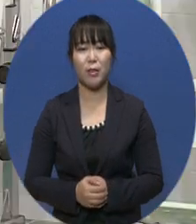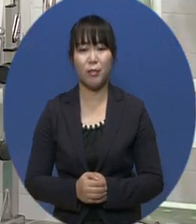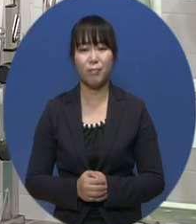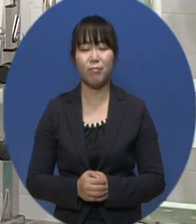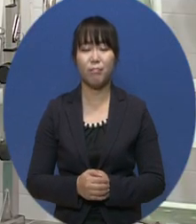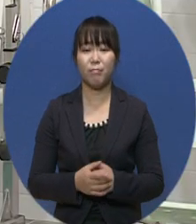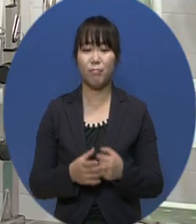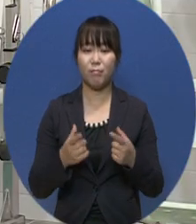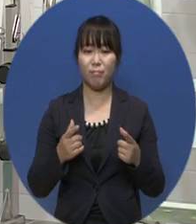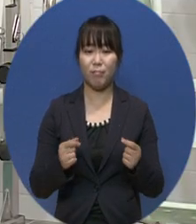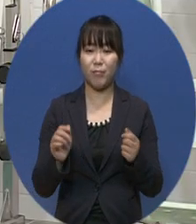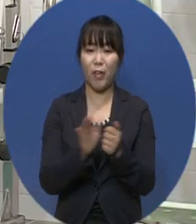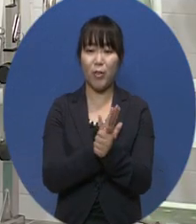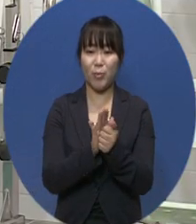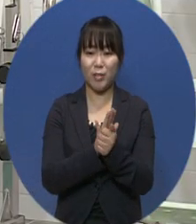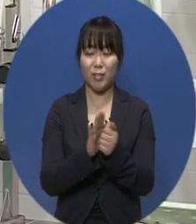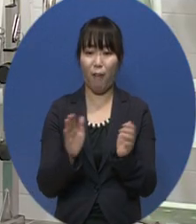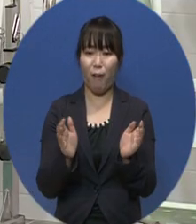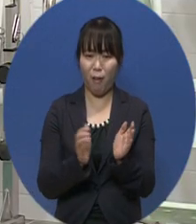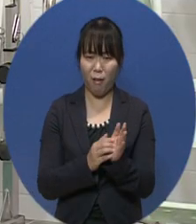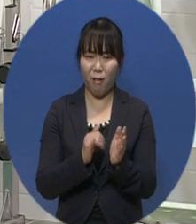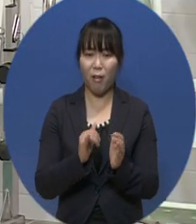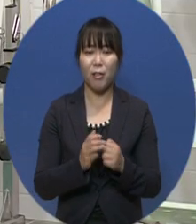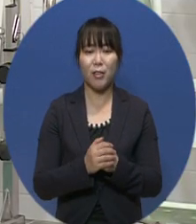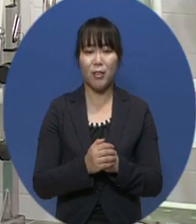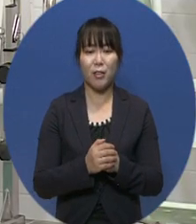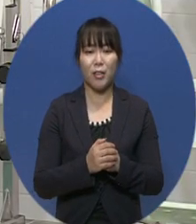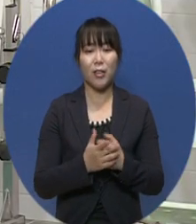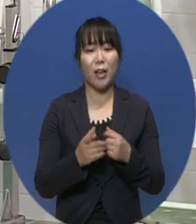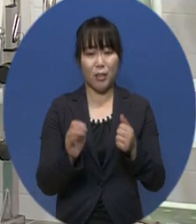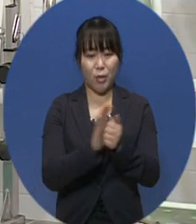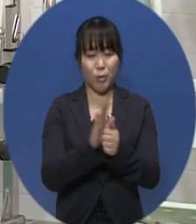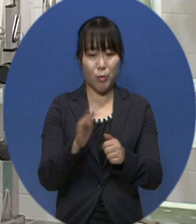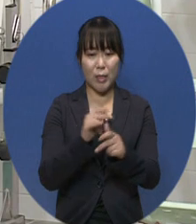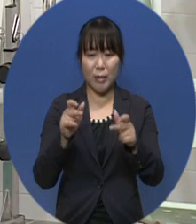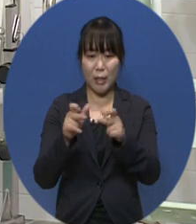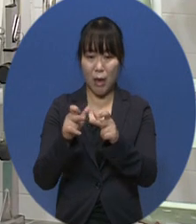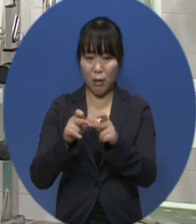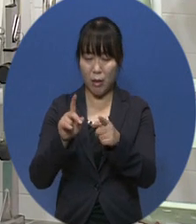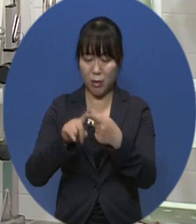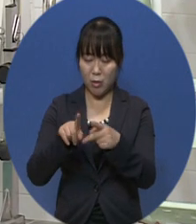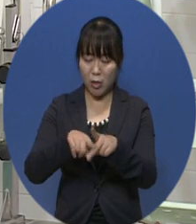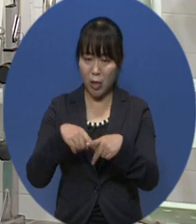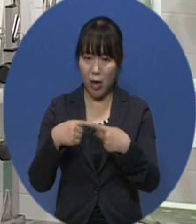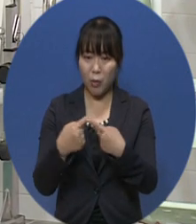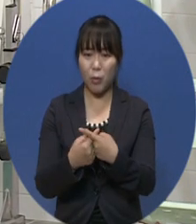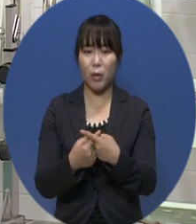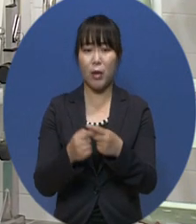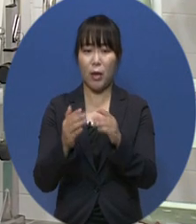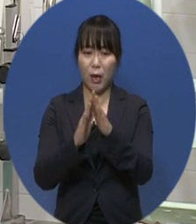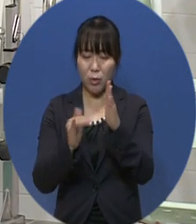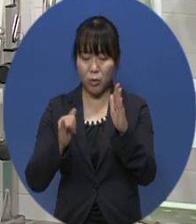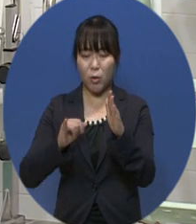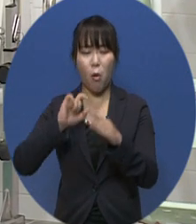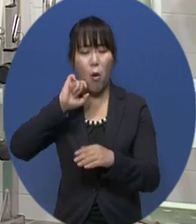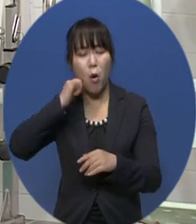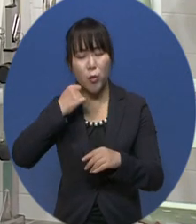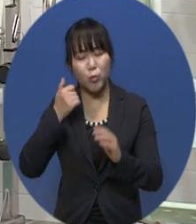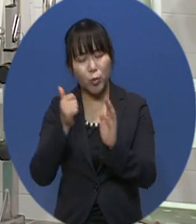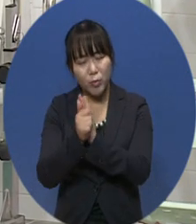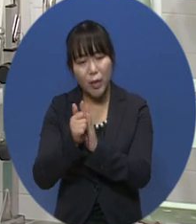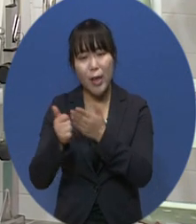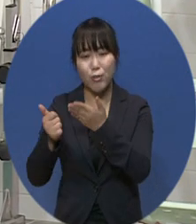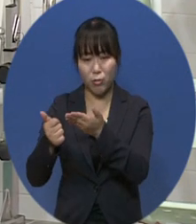뭐 그런 서비스까지, 그러니까 간호간병 서비스부터 장애를 이해하면서 그 가족들의 어려움도